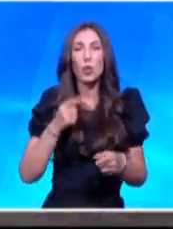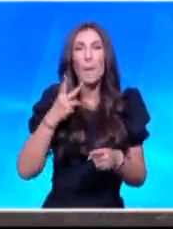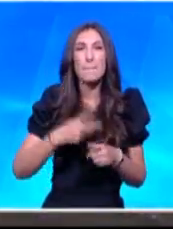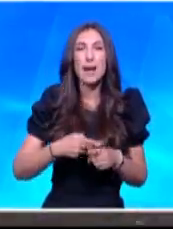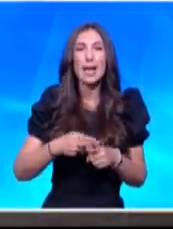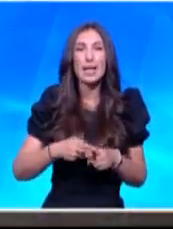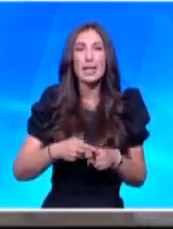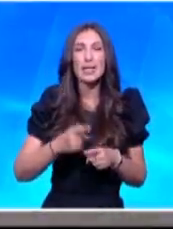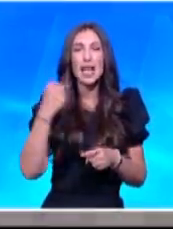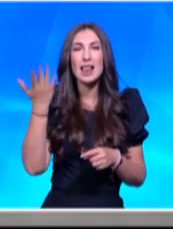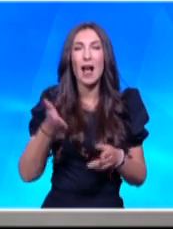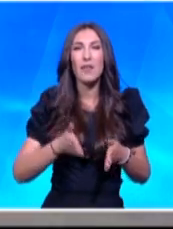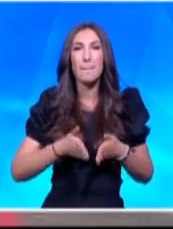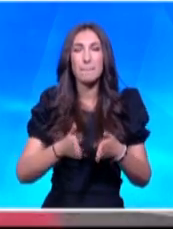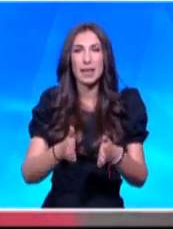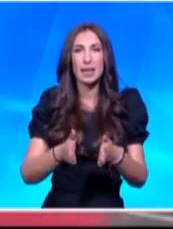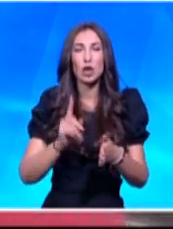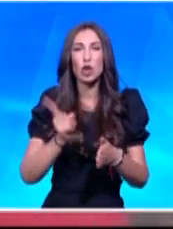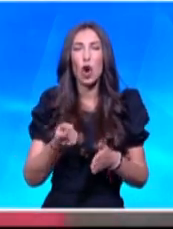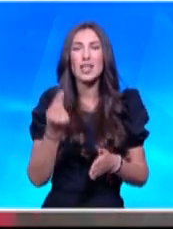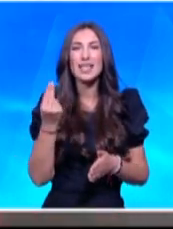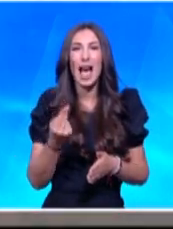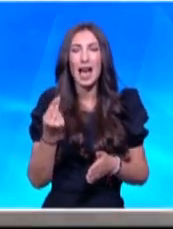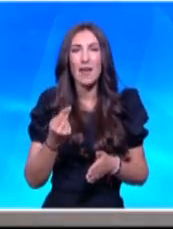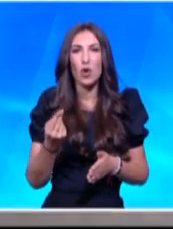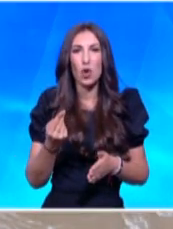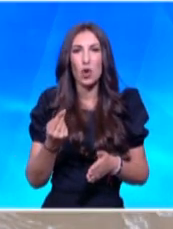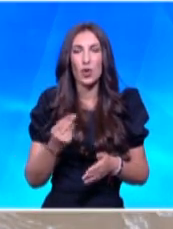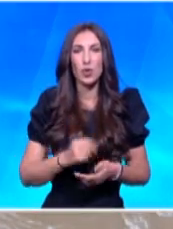прекъснат главния път между Царево и